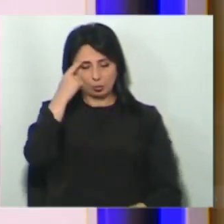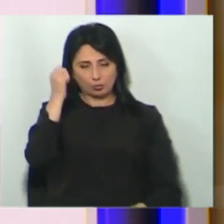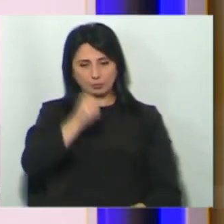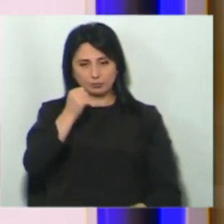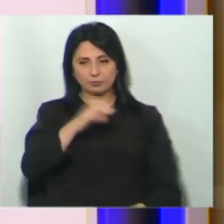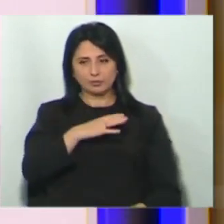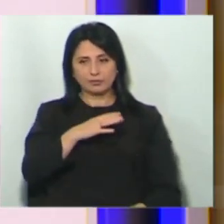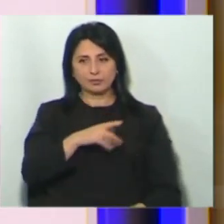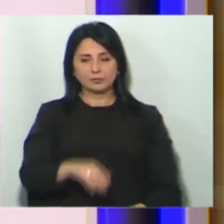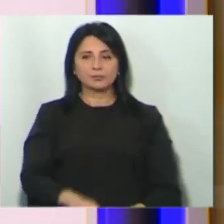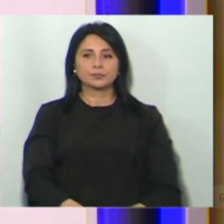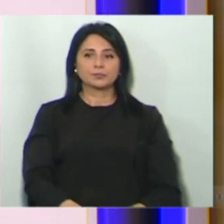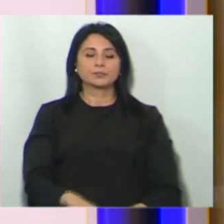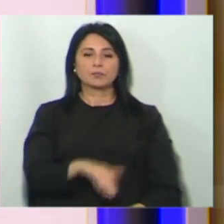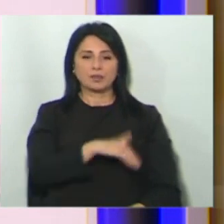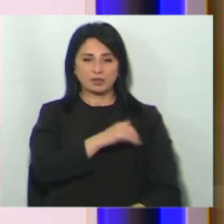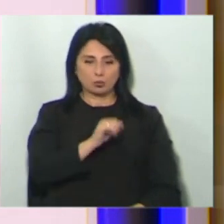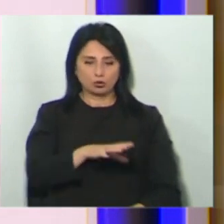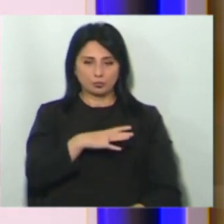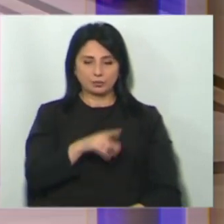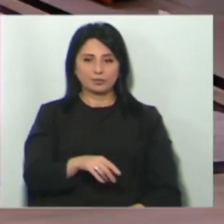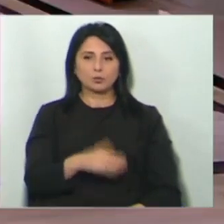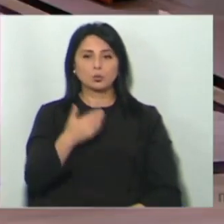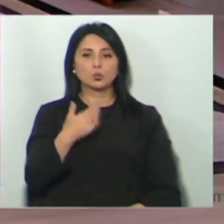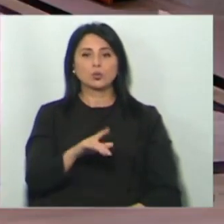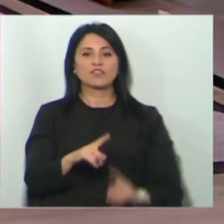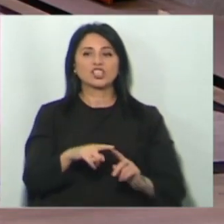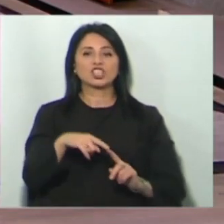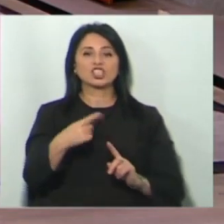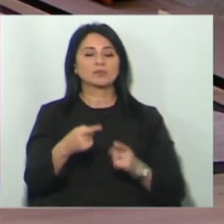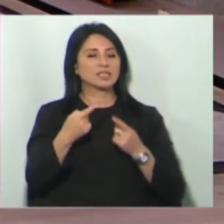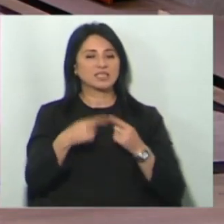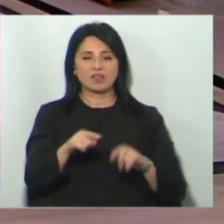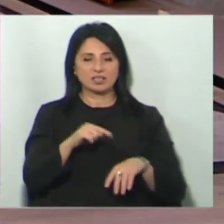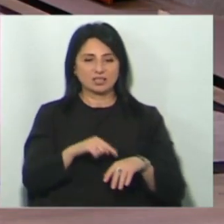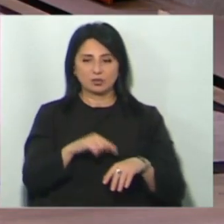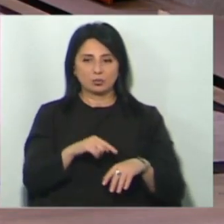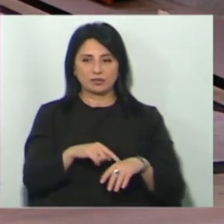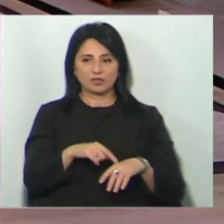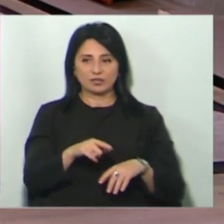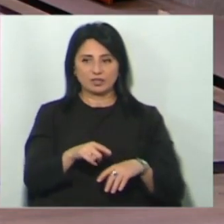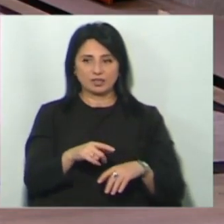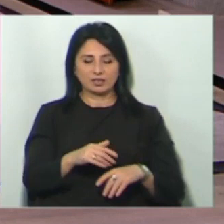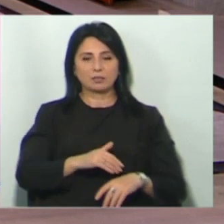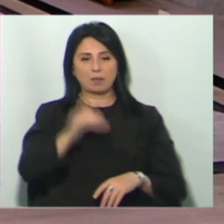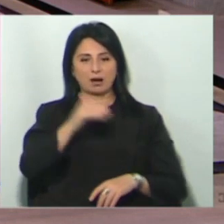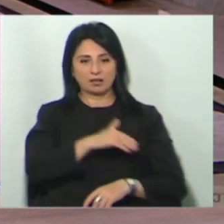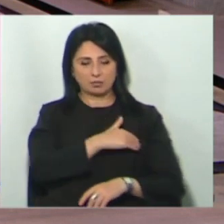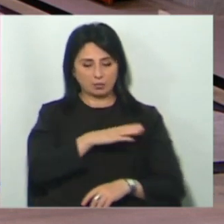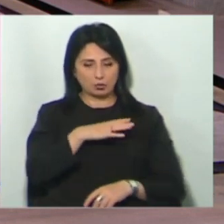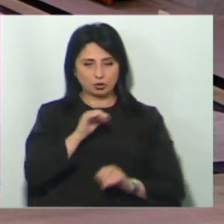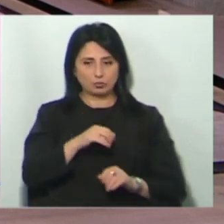კი შეიძლება ჰქონდეს ადამიანს. ამას უკვე შემდეგი სხვანაირი სიმპტომები აღენიშნება: მაღალი